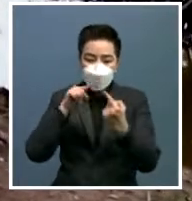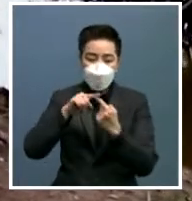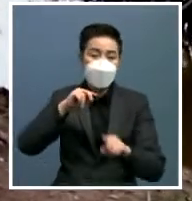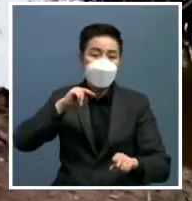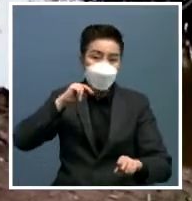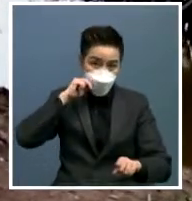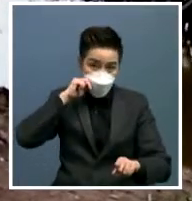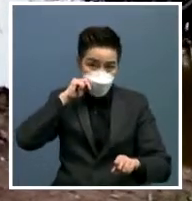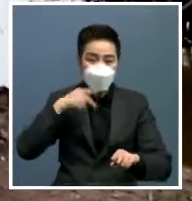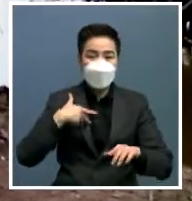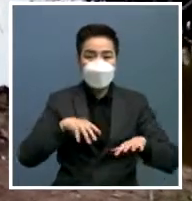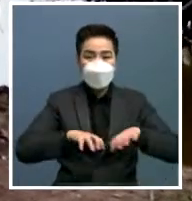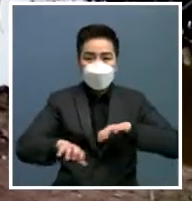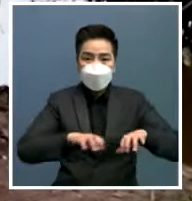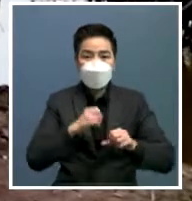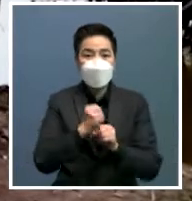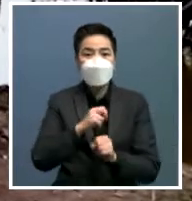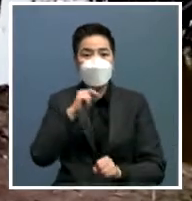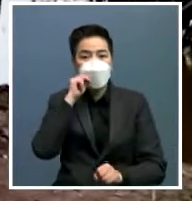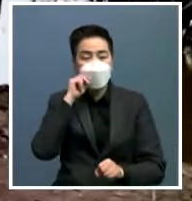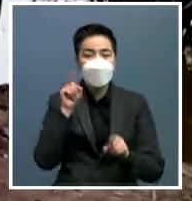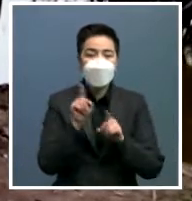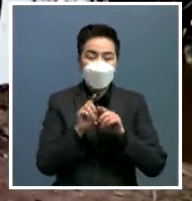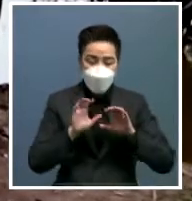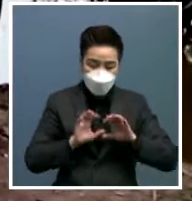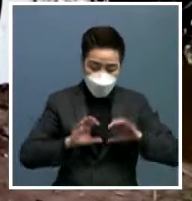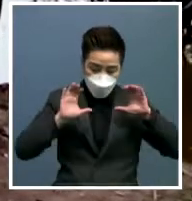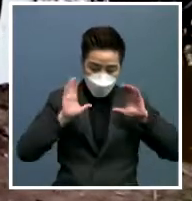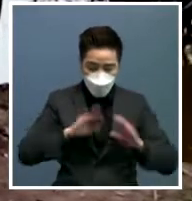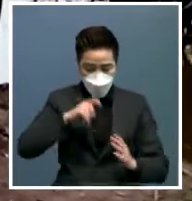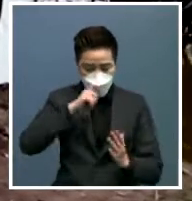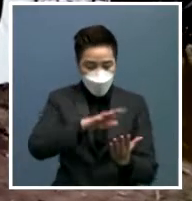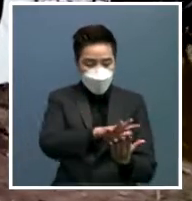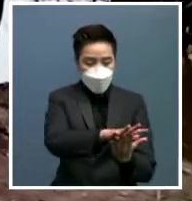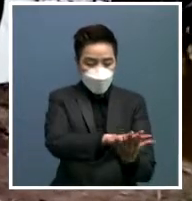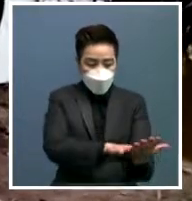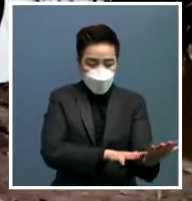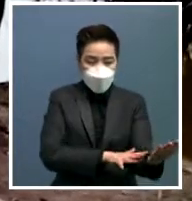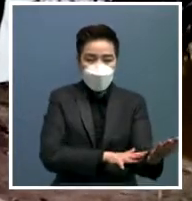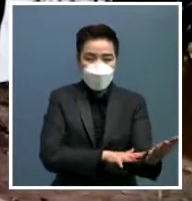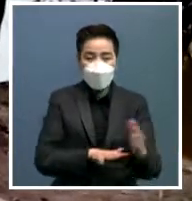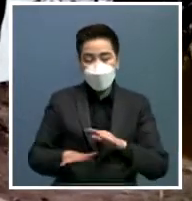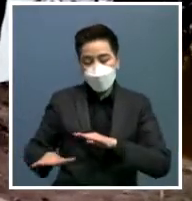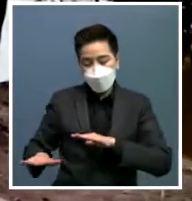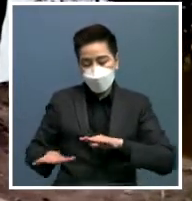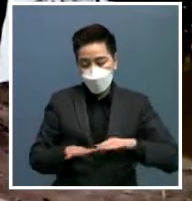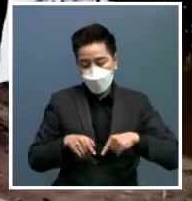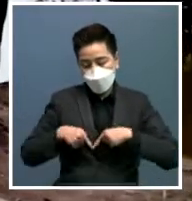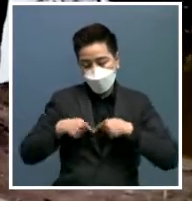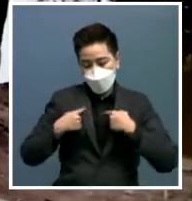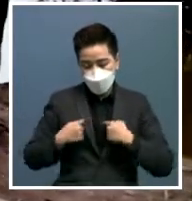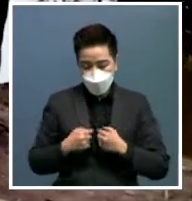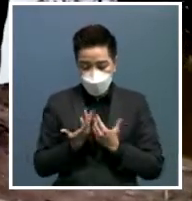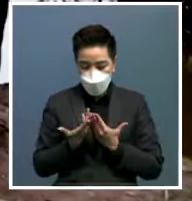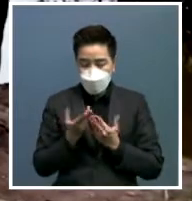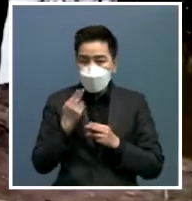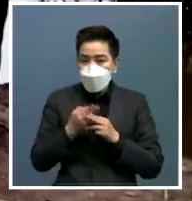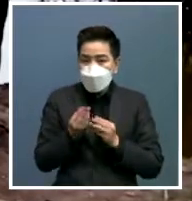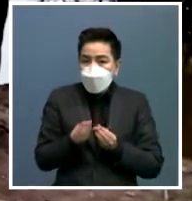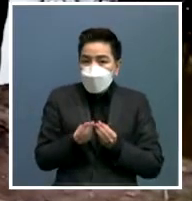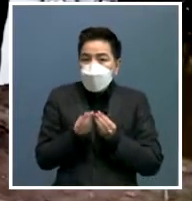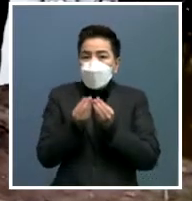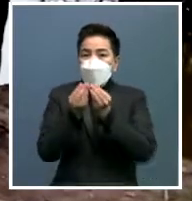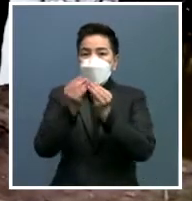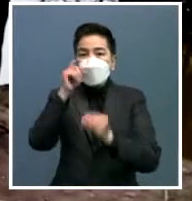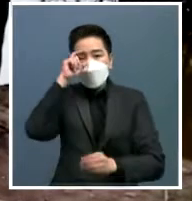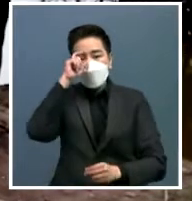และการจัดการทรัพยากรน้ำดังที่รัฐบาลและประชาชนชาวไทยทั้งมวลพร้อมใจกันถวายพระราชสมัญญาแด่พระ